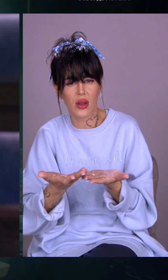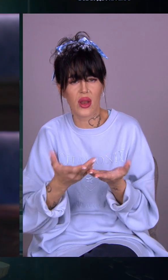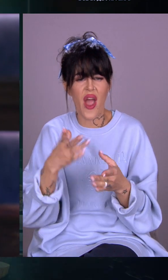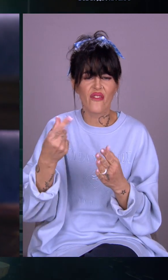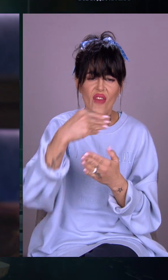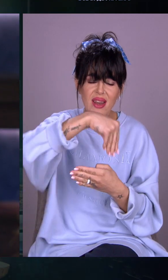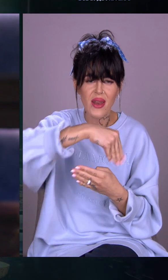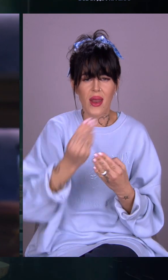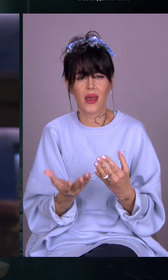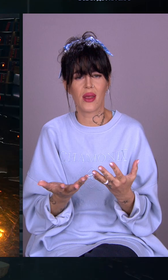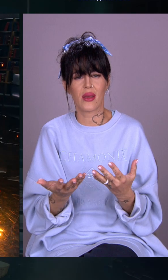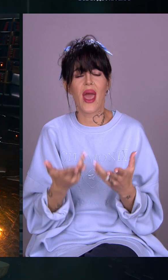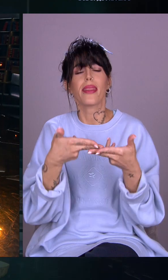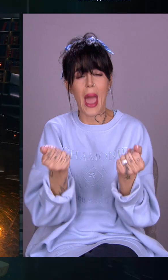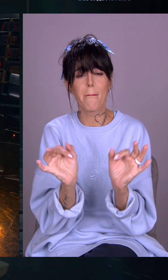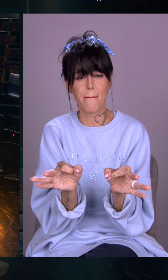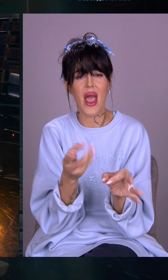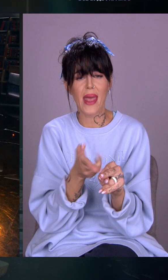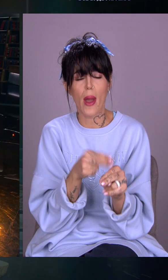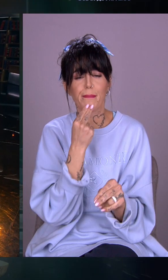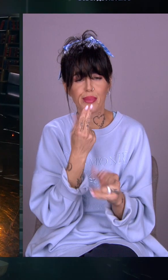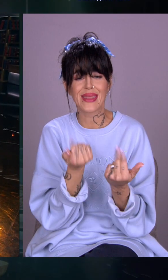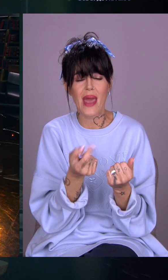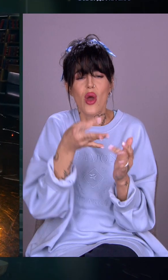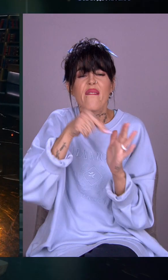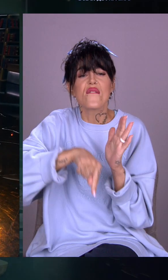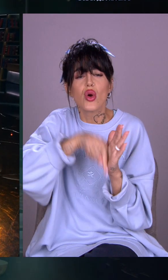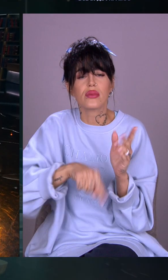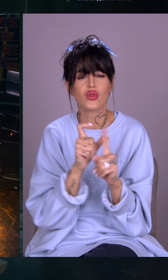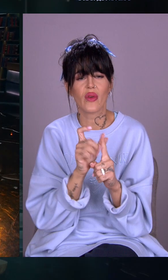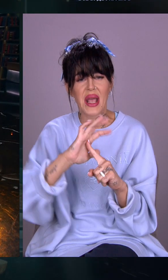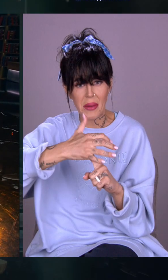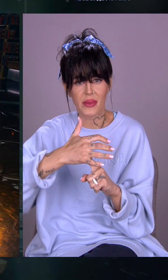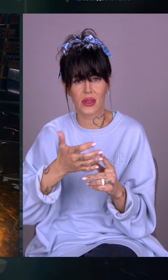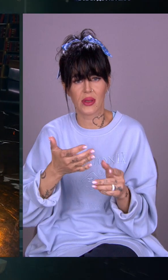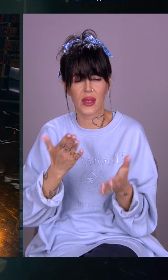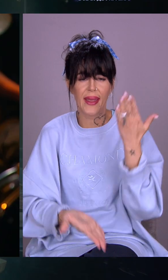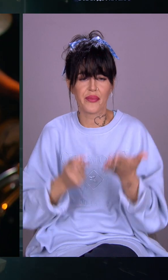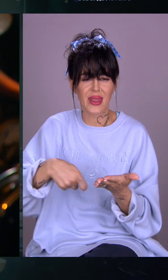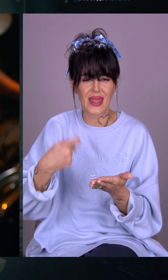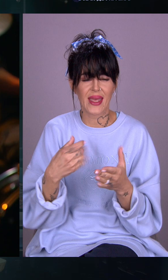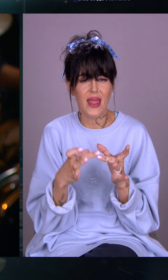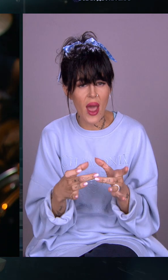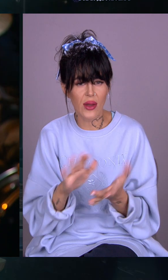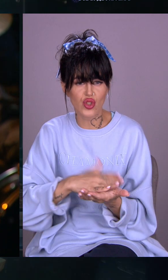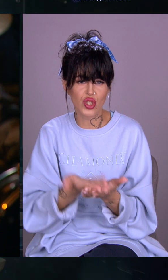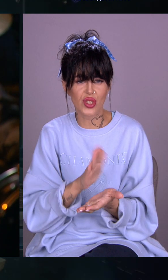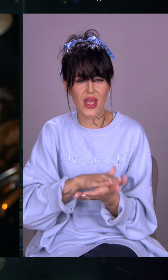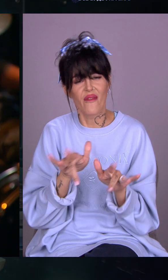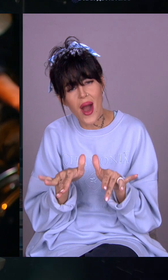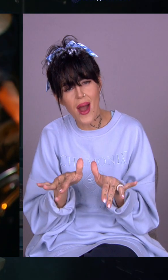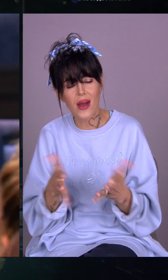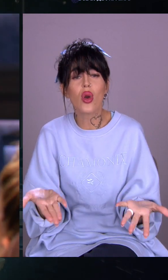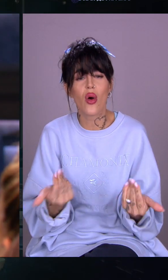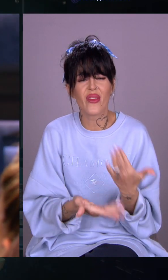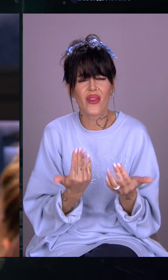Вареники. Типа це їжа, молодці. Просто подумайте, драглі, на що похоже слово? Гриби. Драники, на драники. Жарені, варені драглі. От що таке